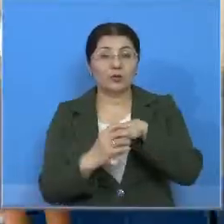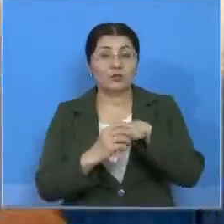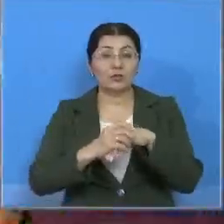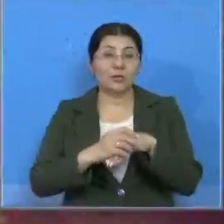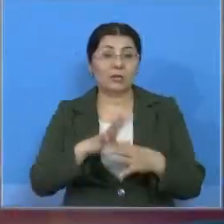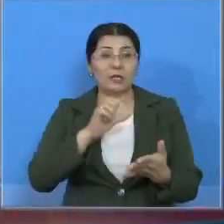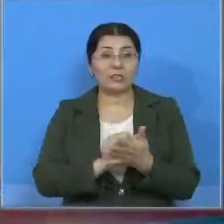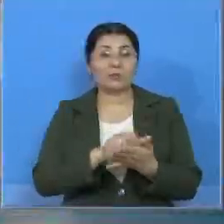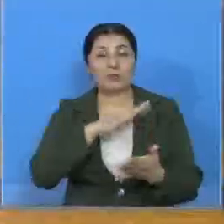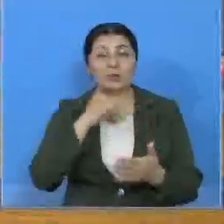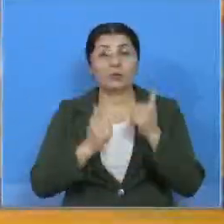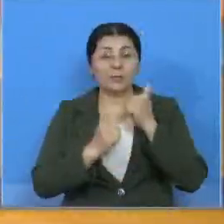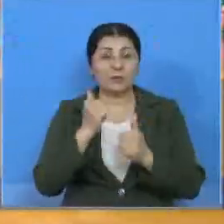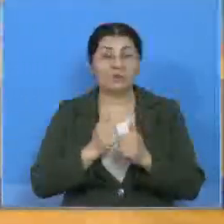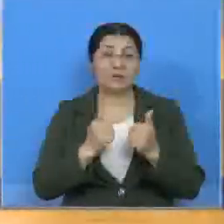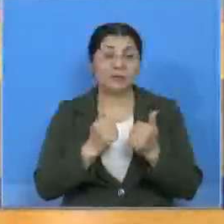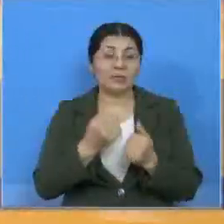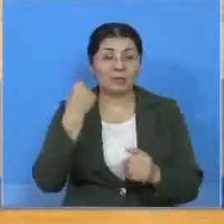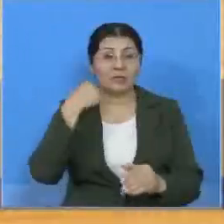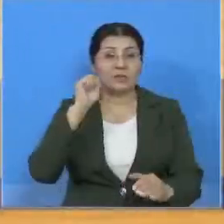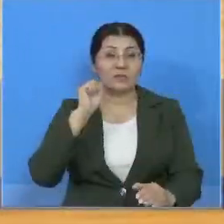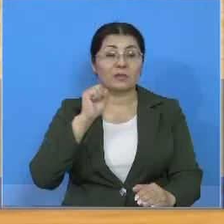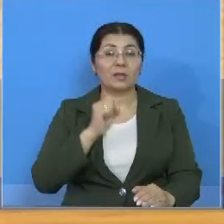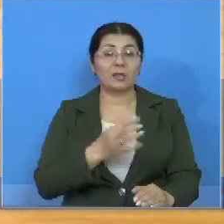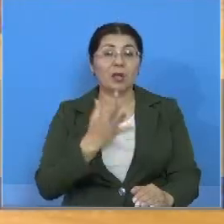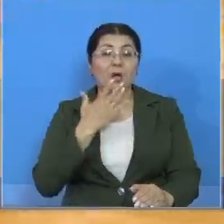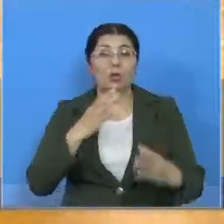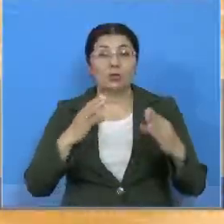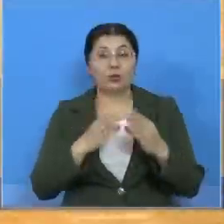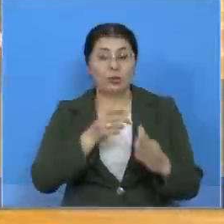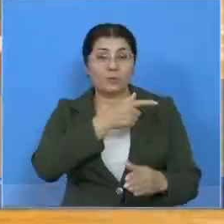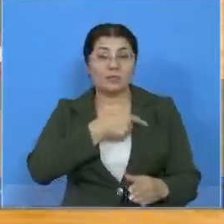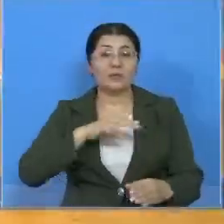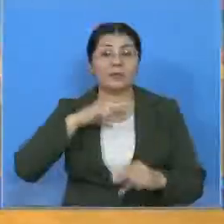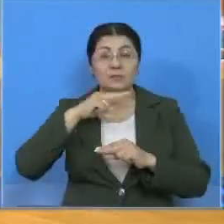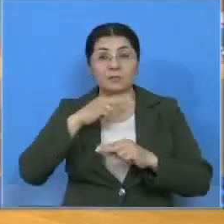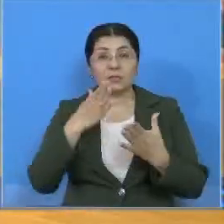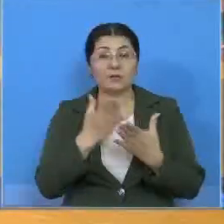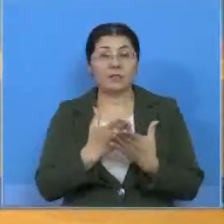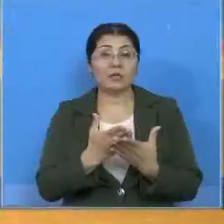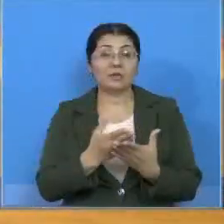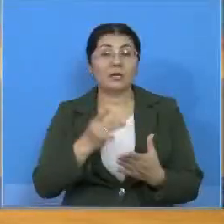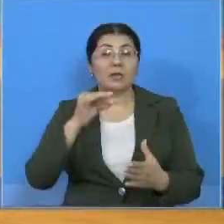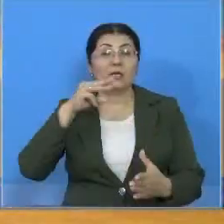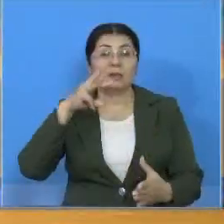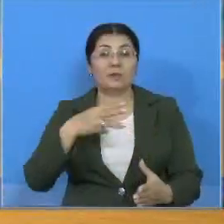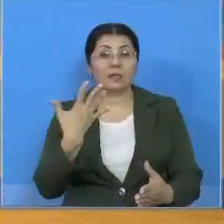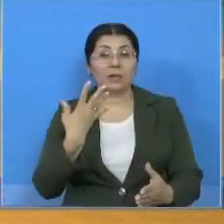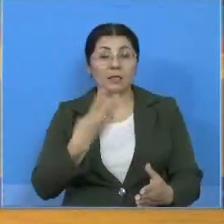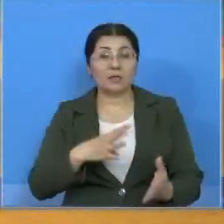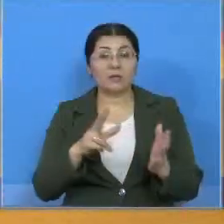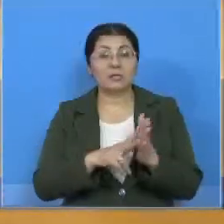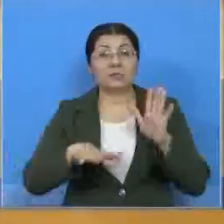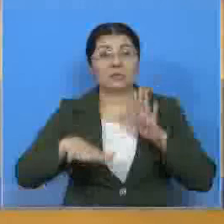келеді. Бұған дейін түрлі додада қарсылас шақ келтірмеген жерлесіміз ұлттық құрама бапкерлерінің назарын ілінді. Сөйтіп ол римде 48 келі салмақта